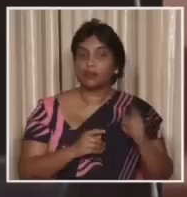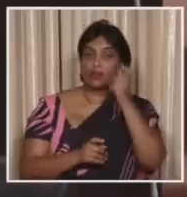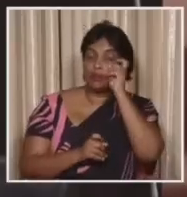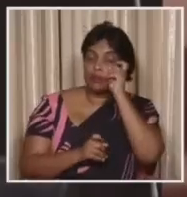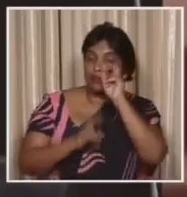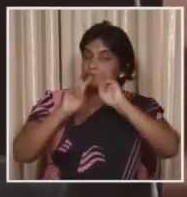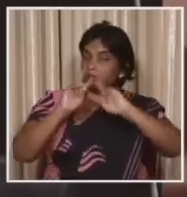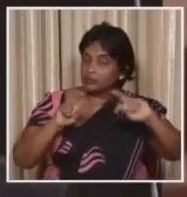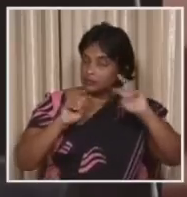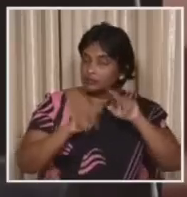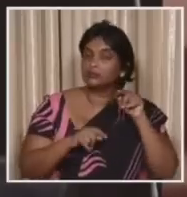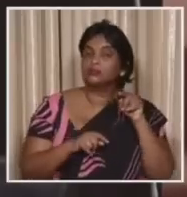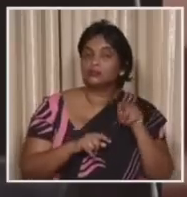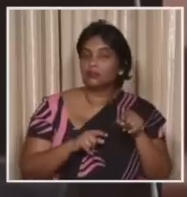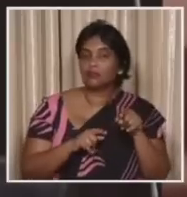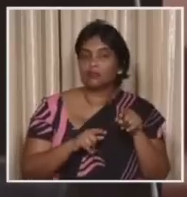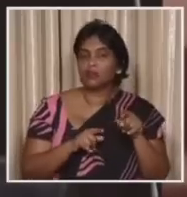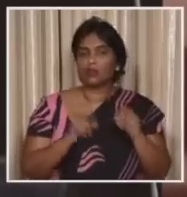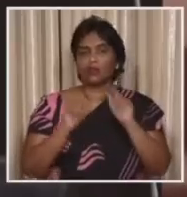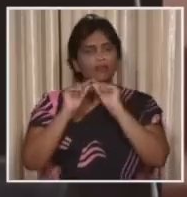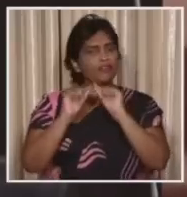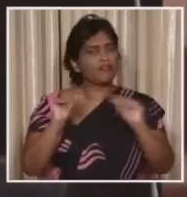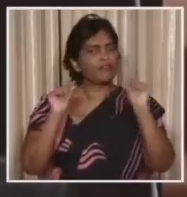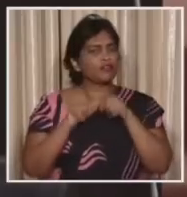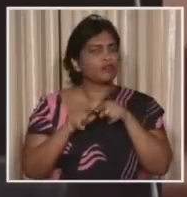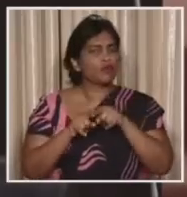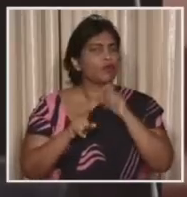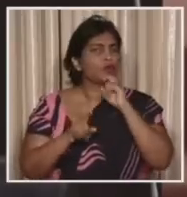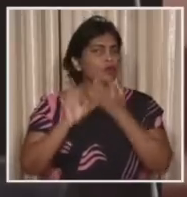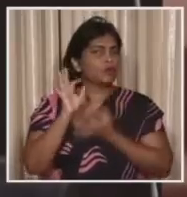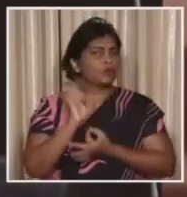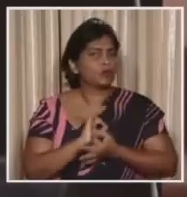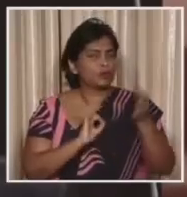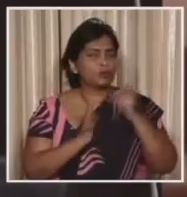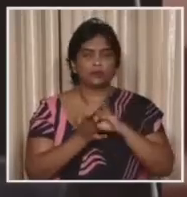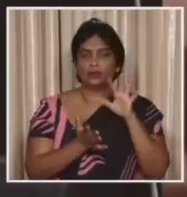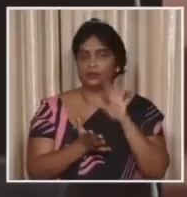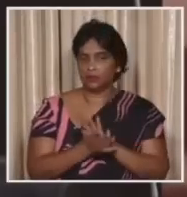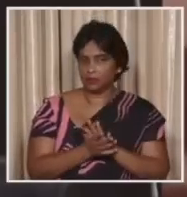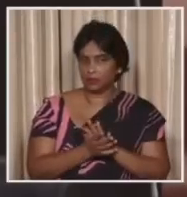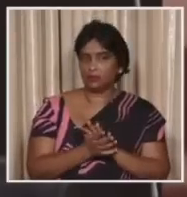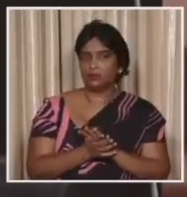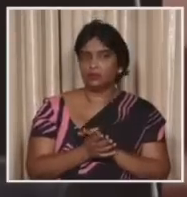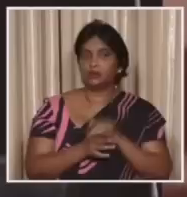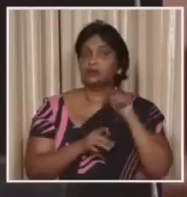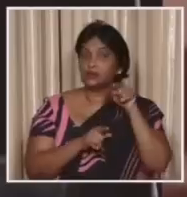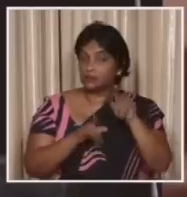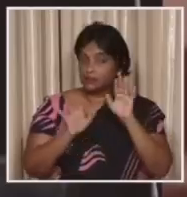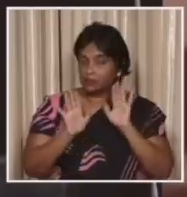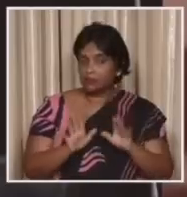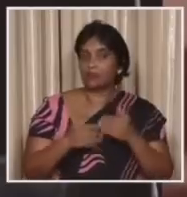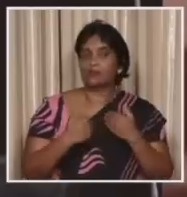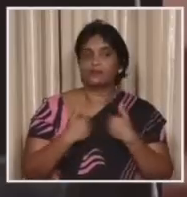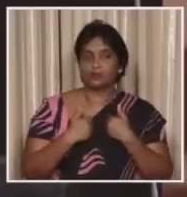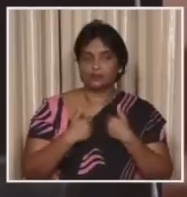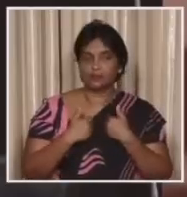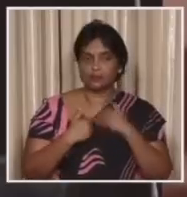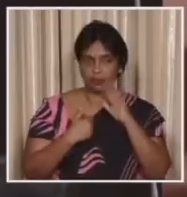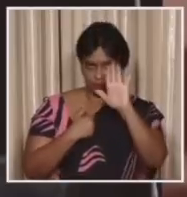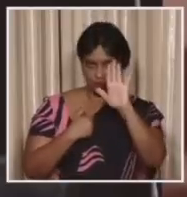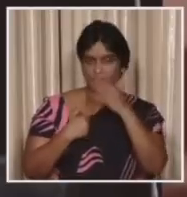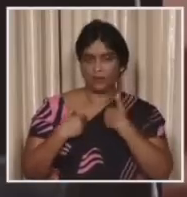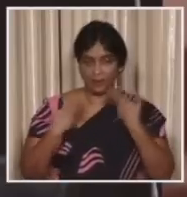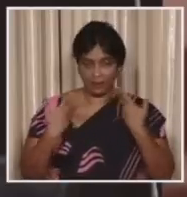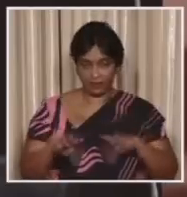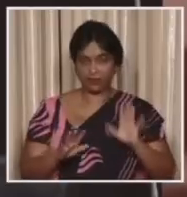adhyanaya karala me mona waganti yatate nadu danawada kiyana eka theerney karanda iti etakan man iwara karanna inda